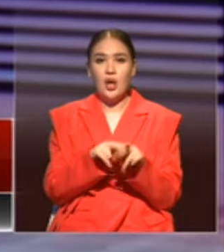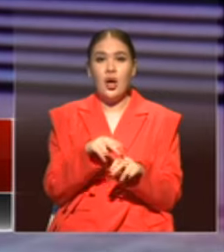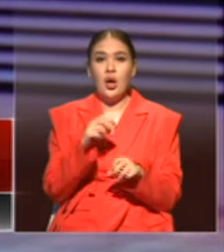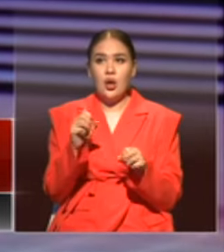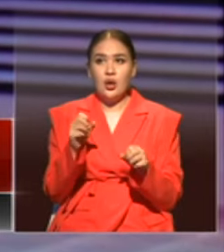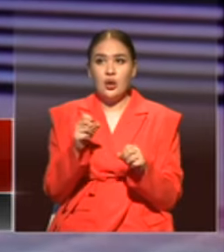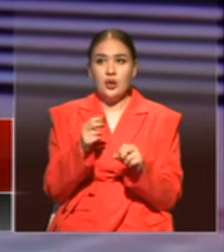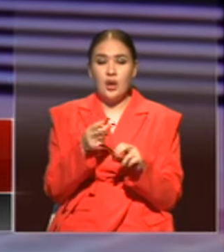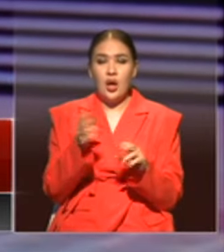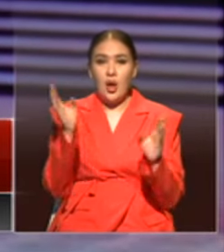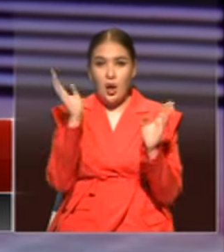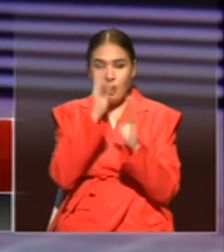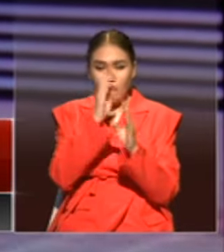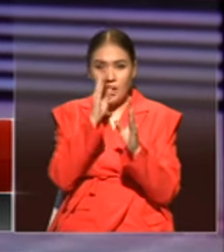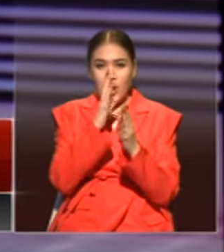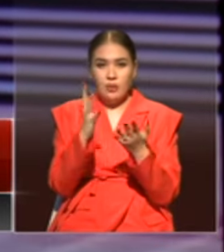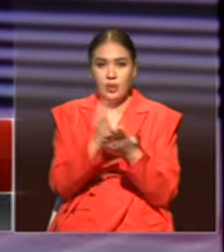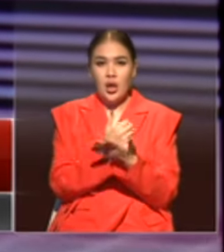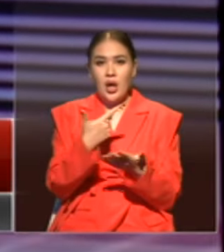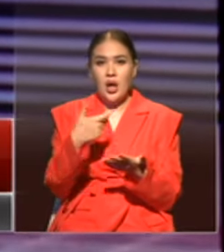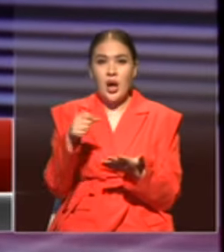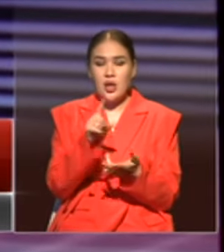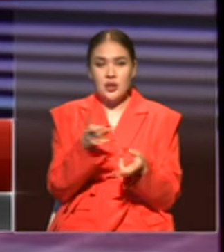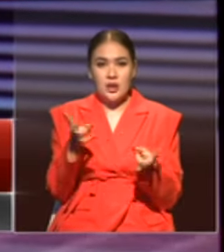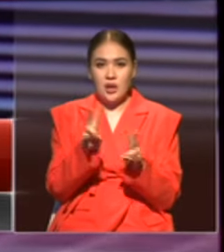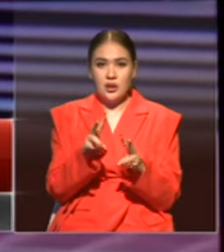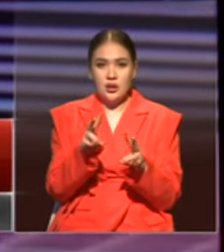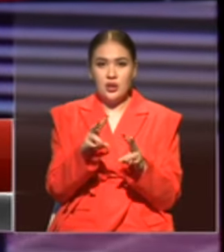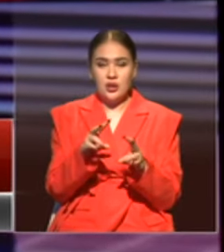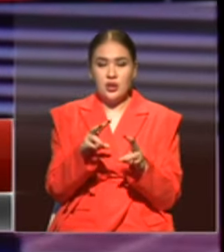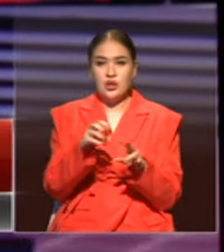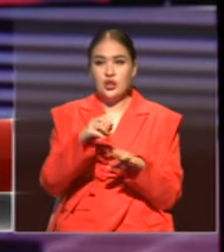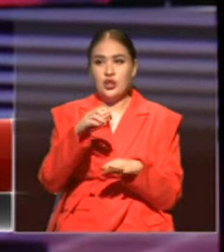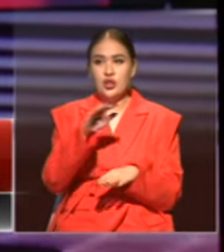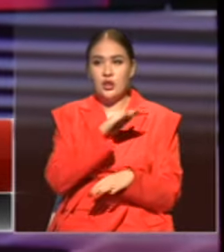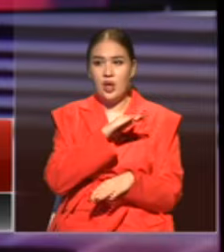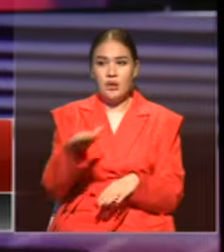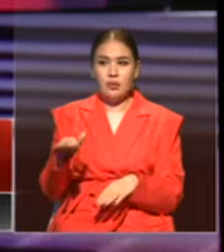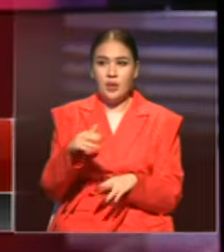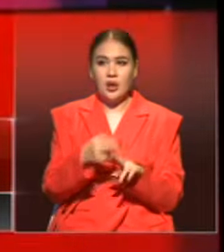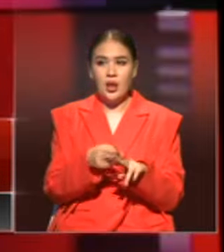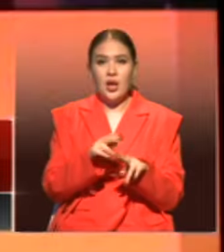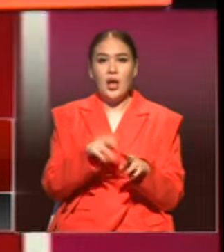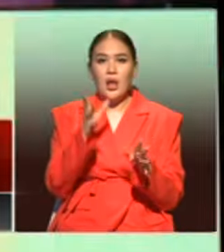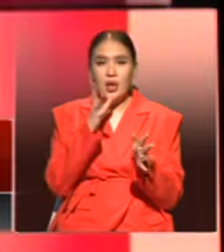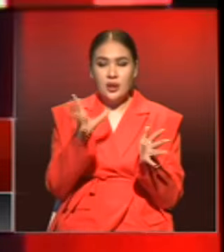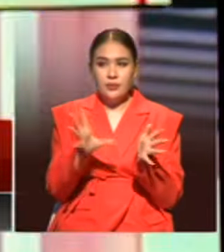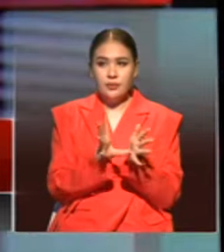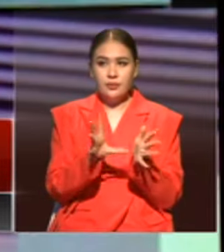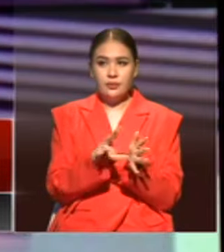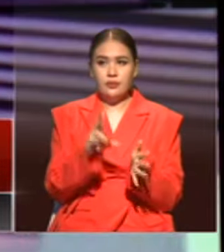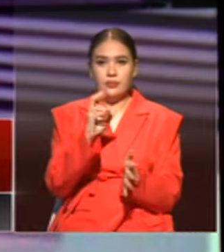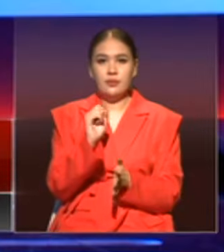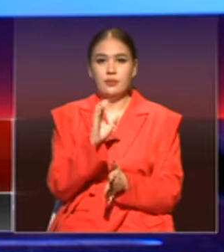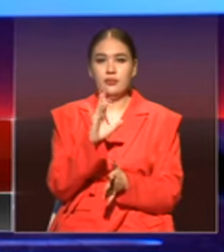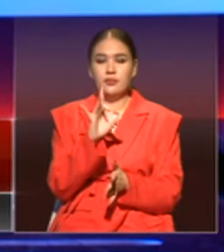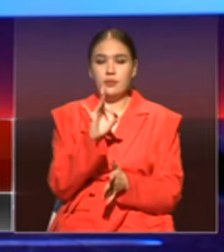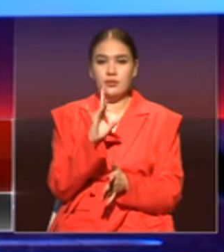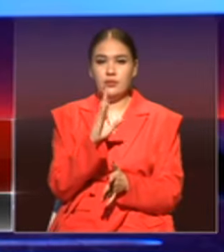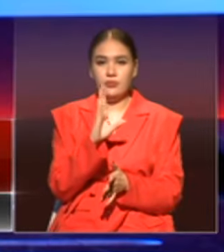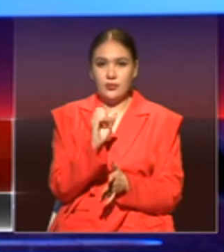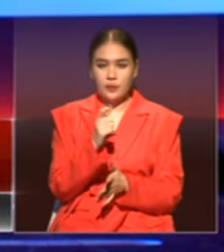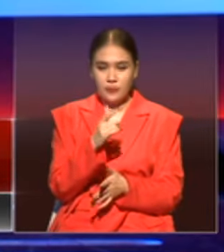олар ауаға газ қалдықтарын шығармайды. Содан энергия алады. Мысалы үшін Норвегия өзінің негізгі